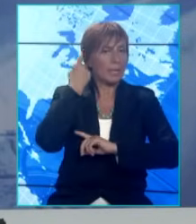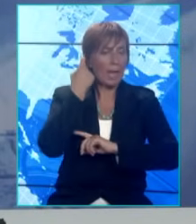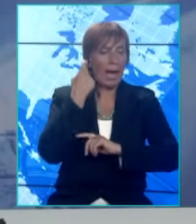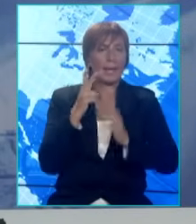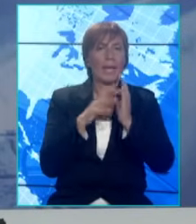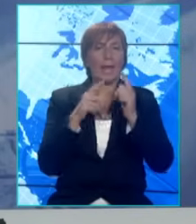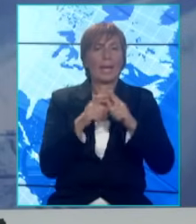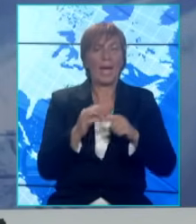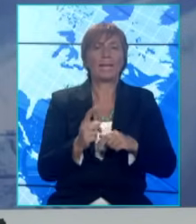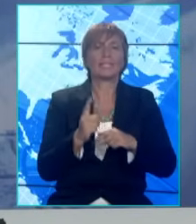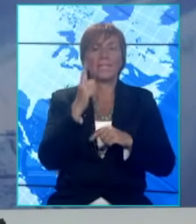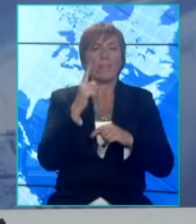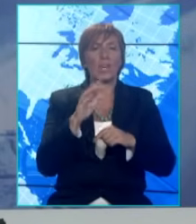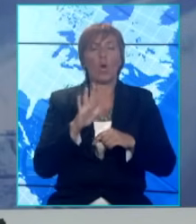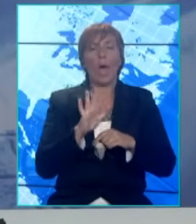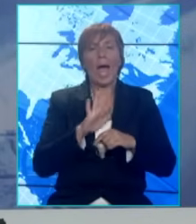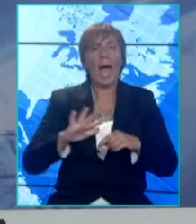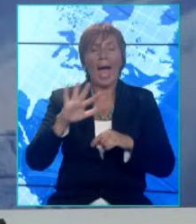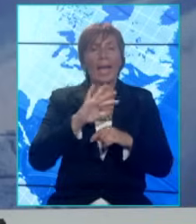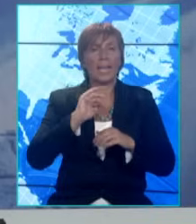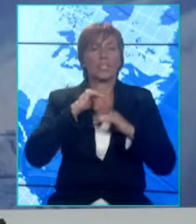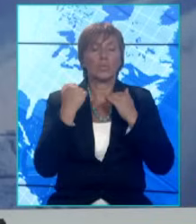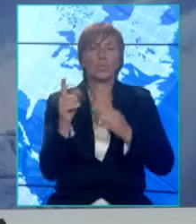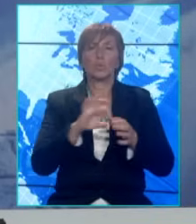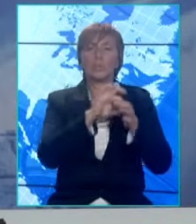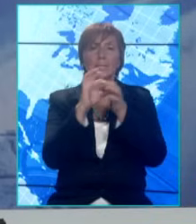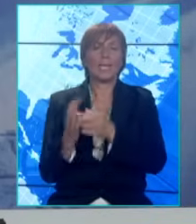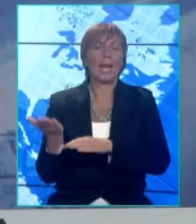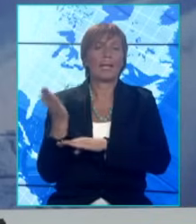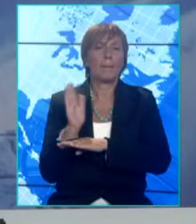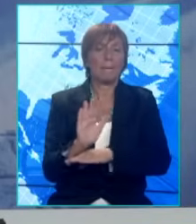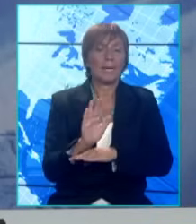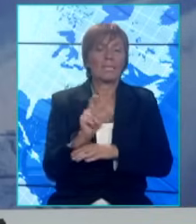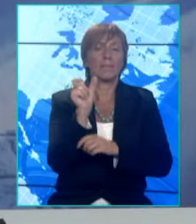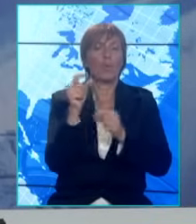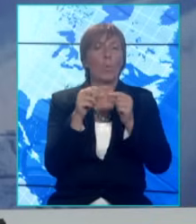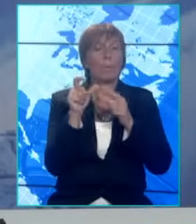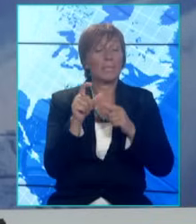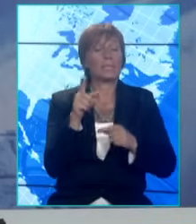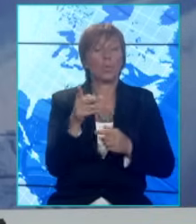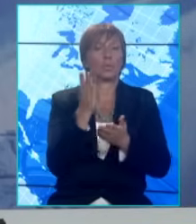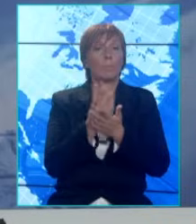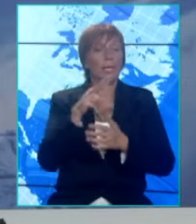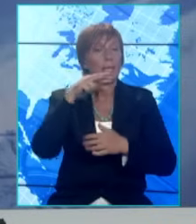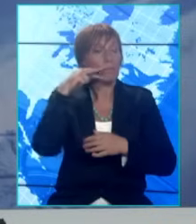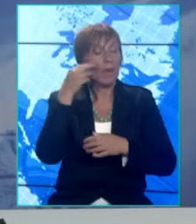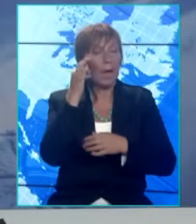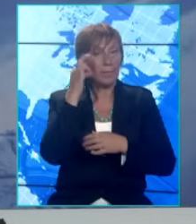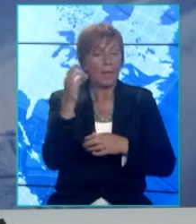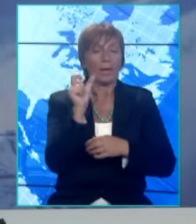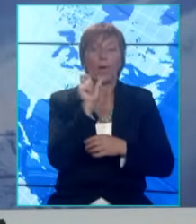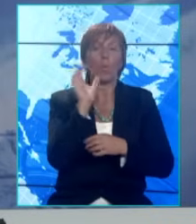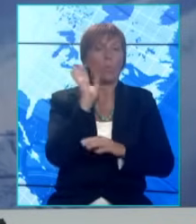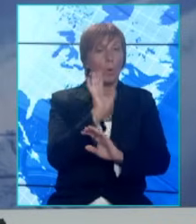posjet Sjevernoatlantskog vijeća, to su stalni predstavnici zemalja članica u Briselu, dva dana su boravili u